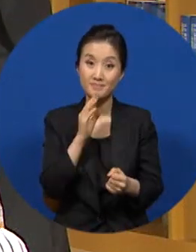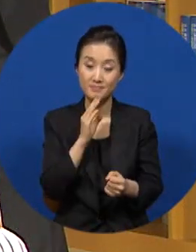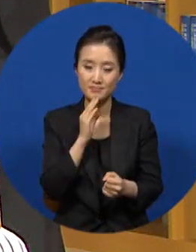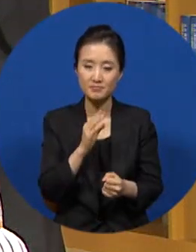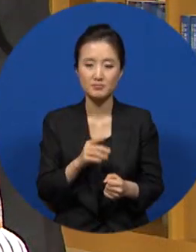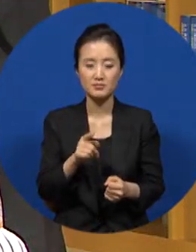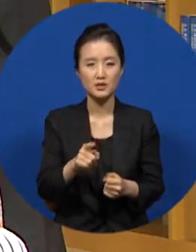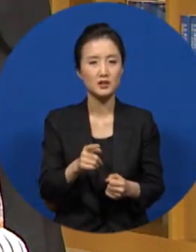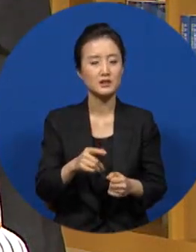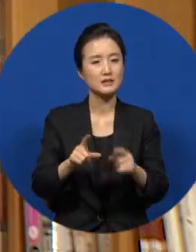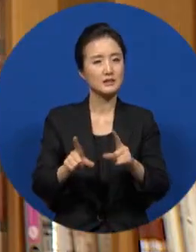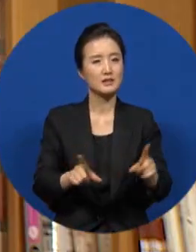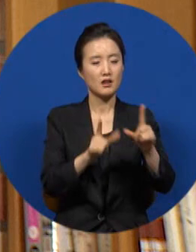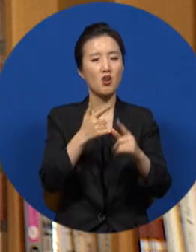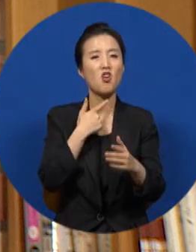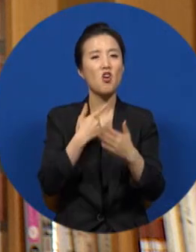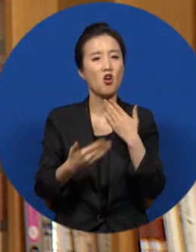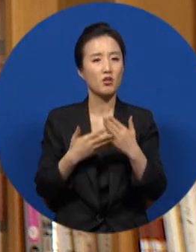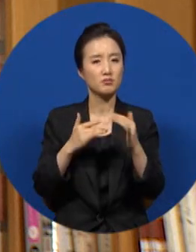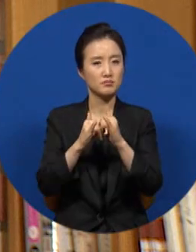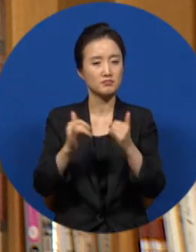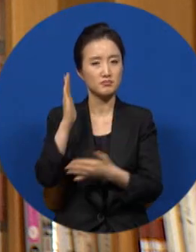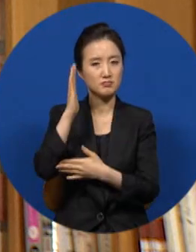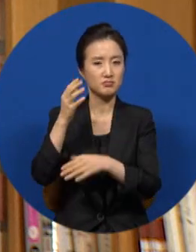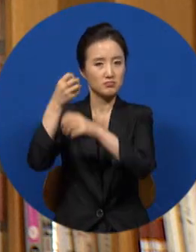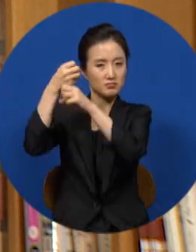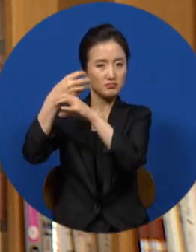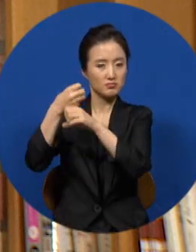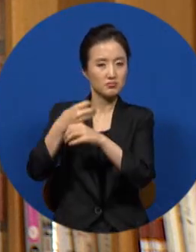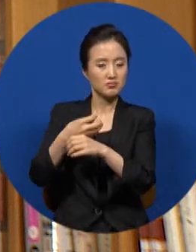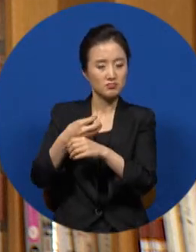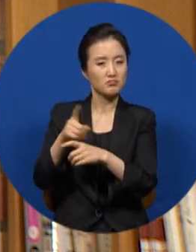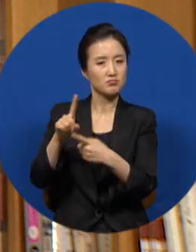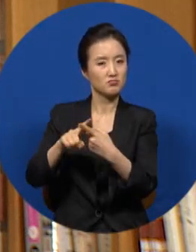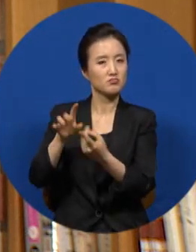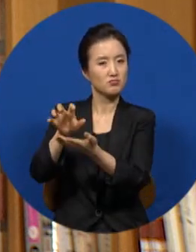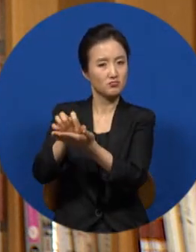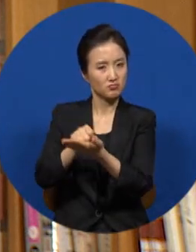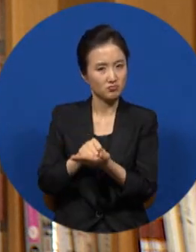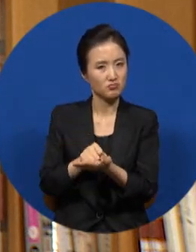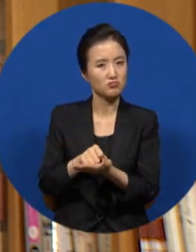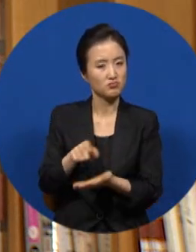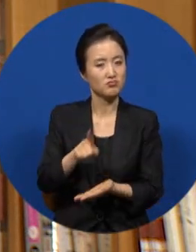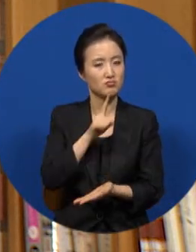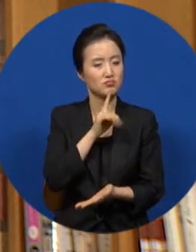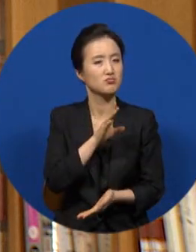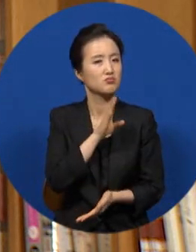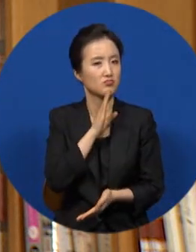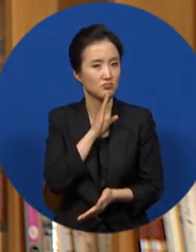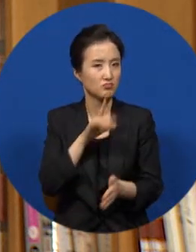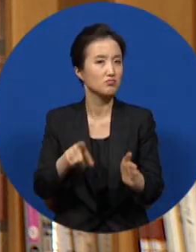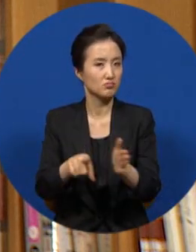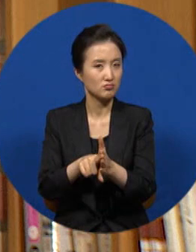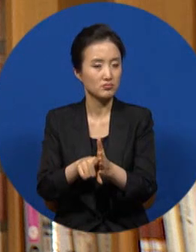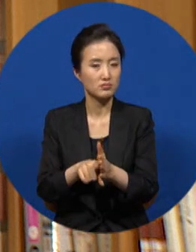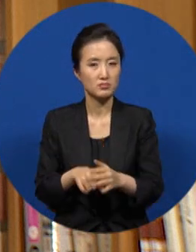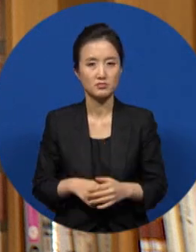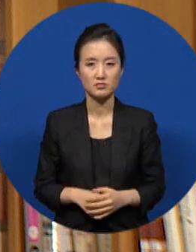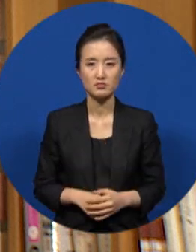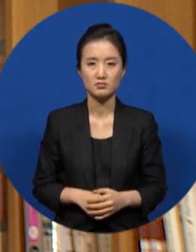그렇더라 이런 얘기예요. 살아봤더니 그렇기 때문에 그 말에 효력이 있고 쉽게 죽지 않습니다. 이 동양에서 행복에